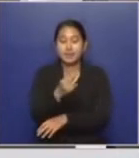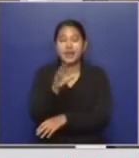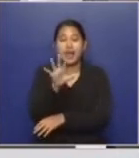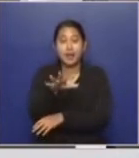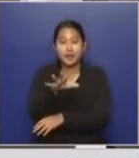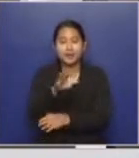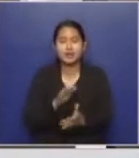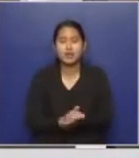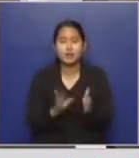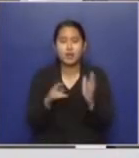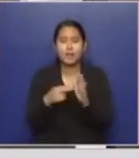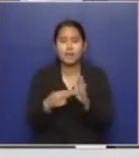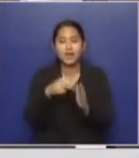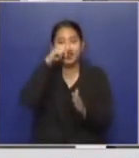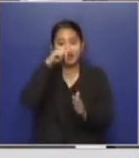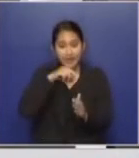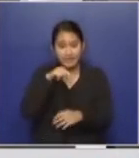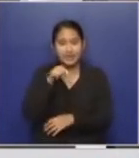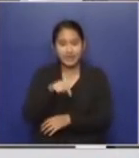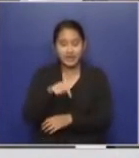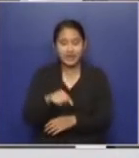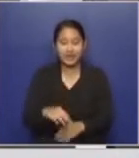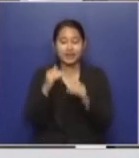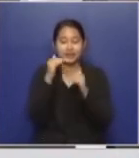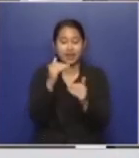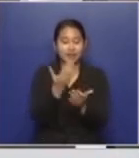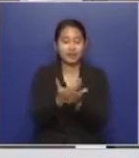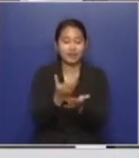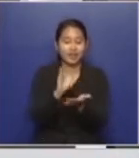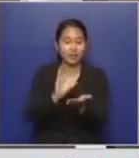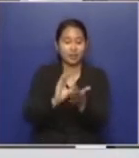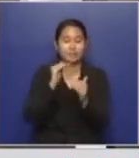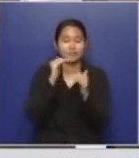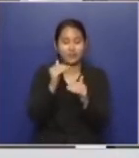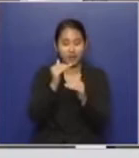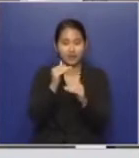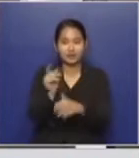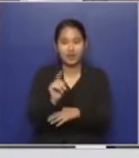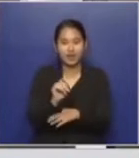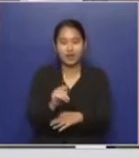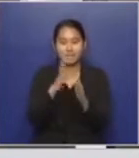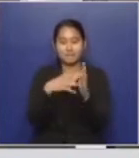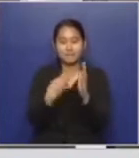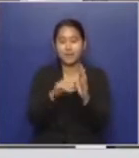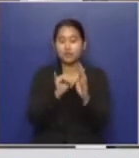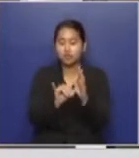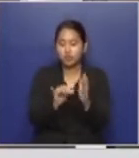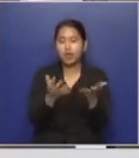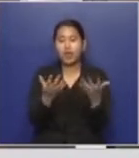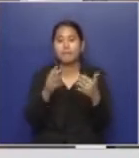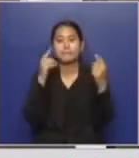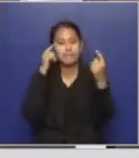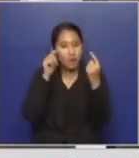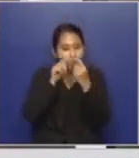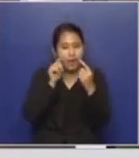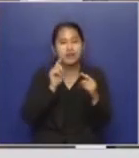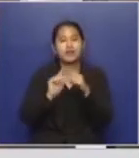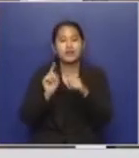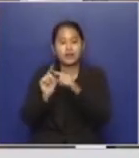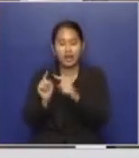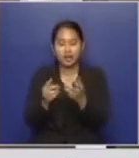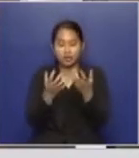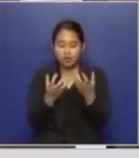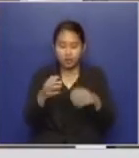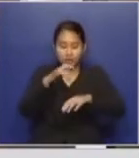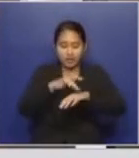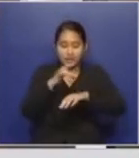ฏว่าประเทศไทยของเราตั้งงบประมาณผมว่าทำยังไงบอกว่ายุทธศาสตร์และพันธกิจของกรมทรัพยาก